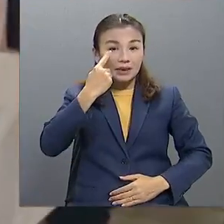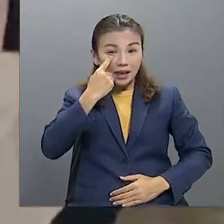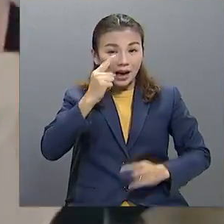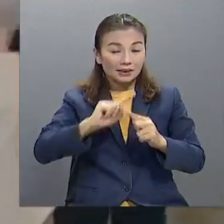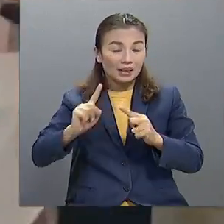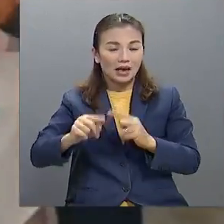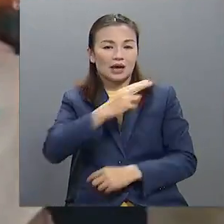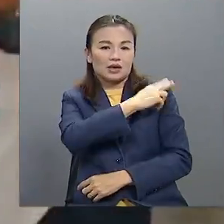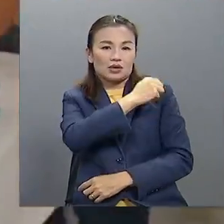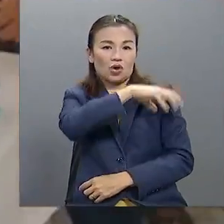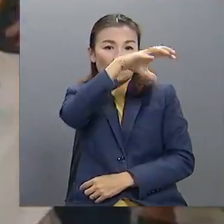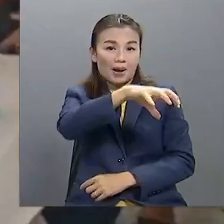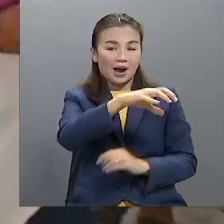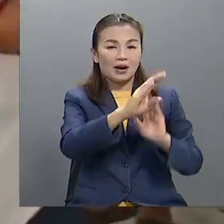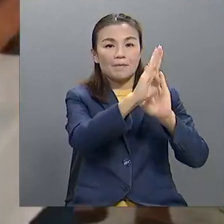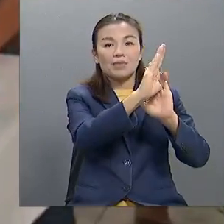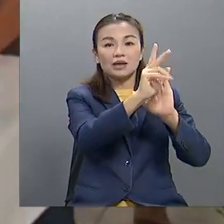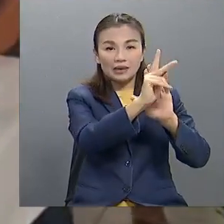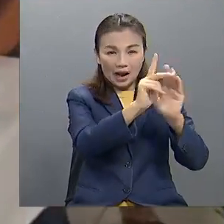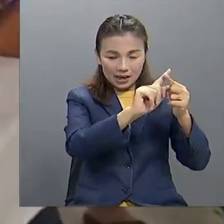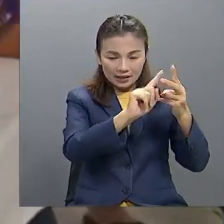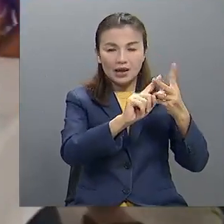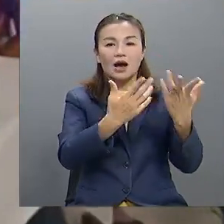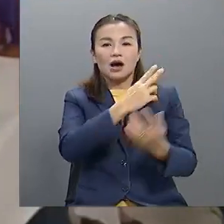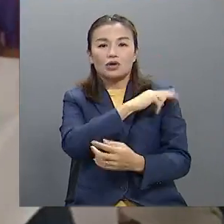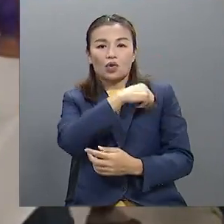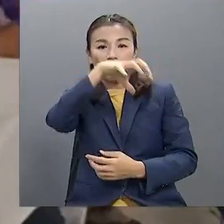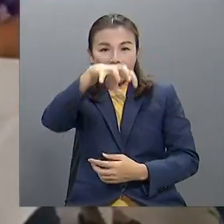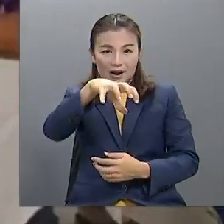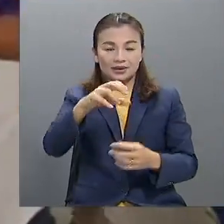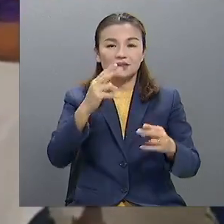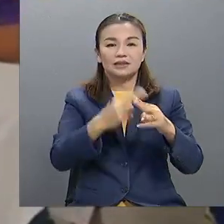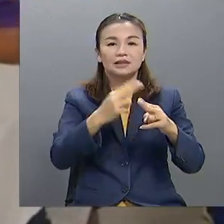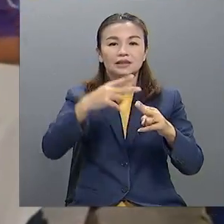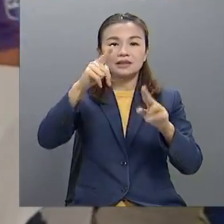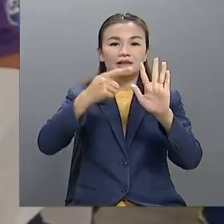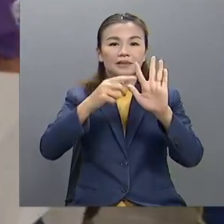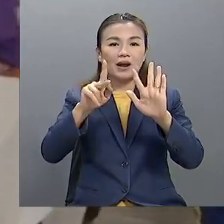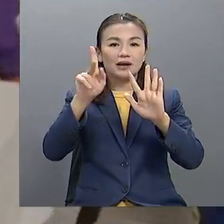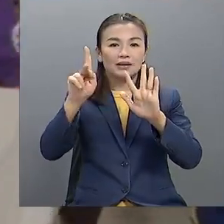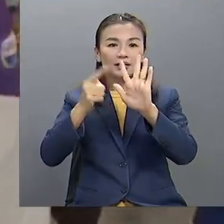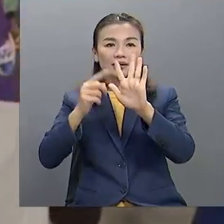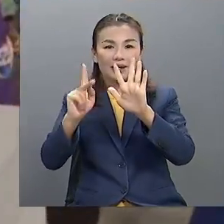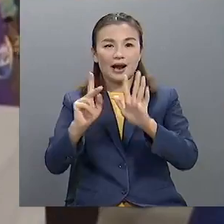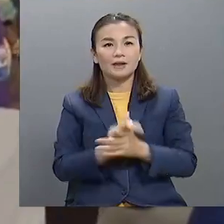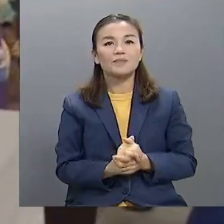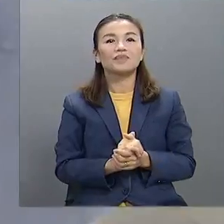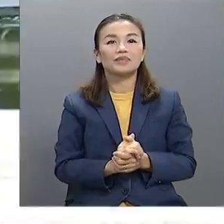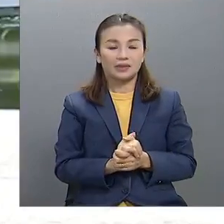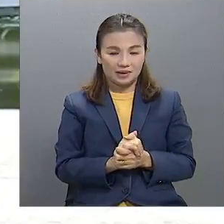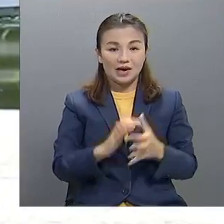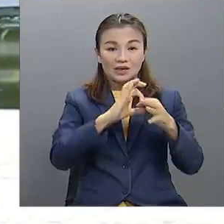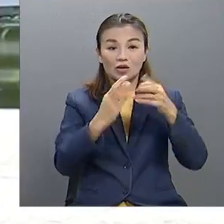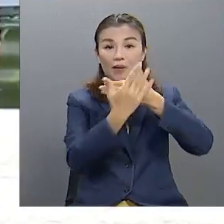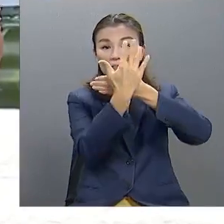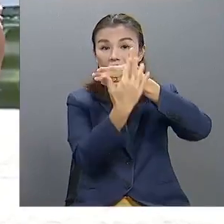โรงพยาบาลปากคาดนะคะแล้วจริงๆแล้วสถานการณ์ภาวะการขาดแคลนเลือดเนี่ยก็ยังมีอยู่ในหลายโร